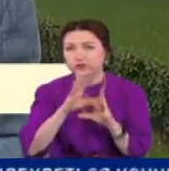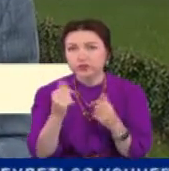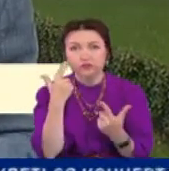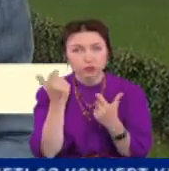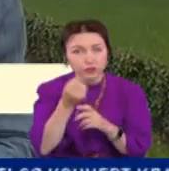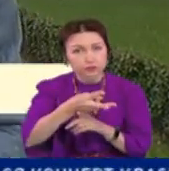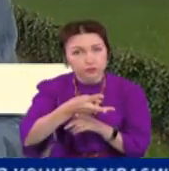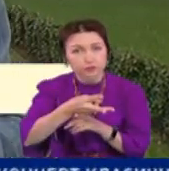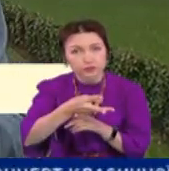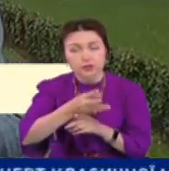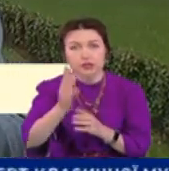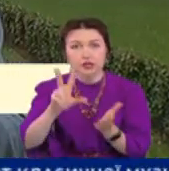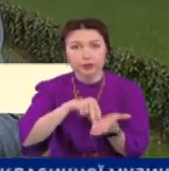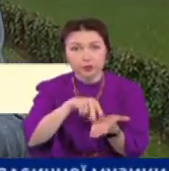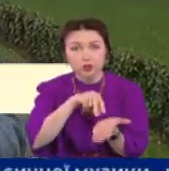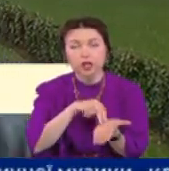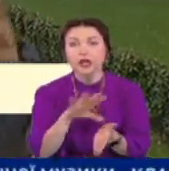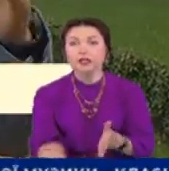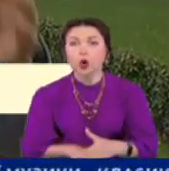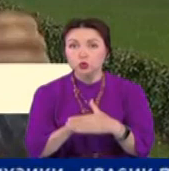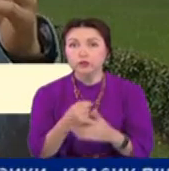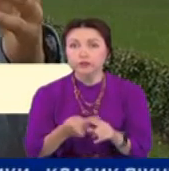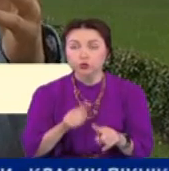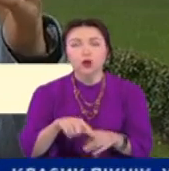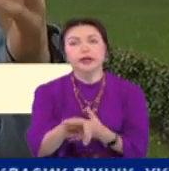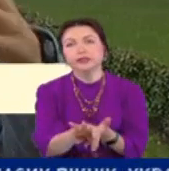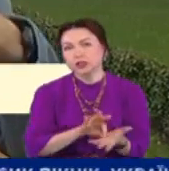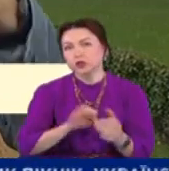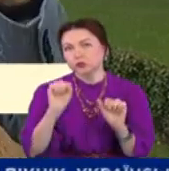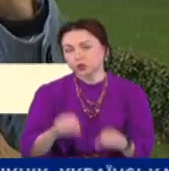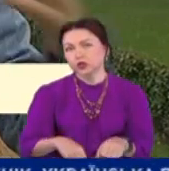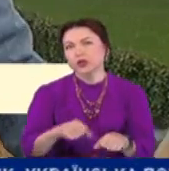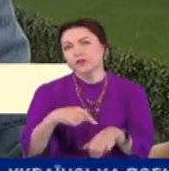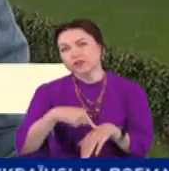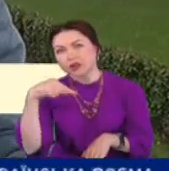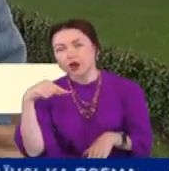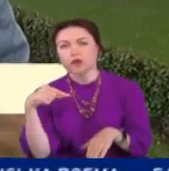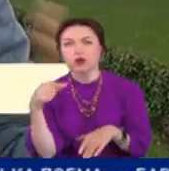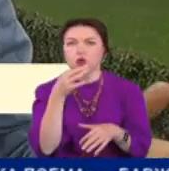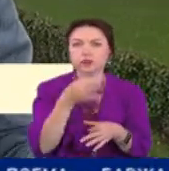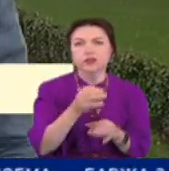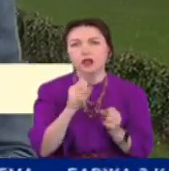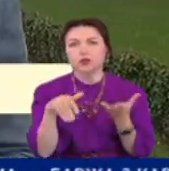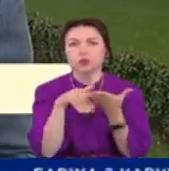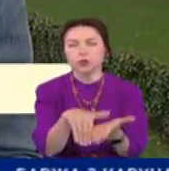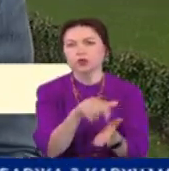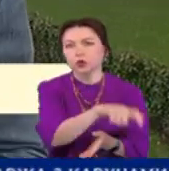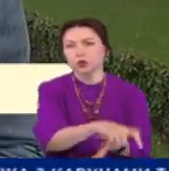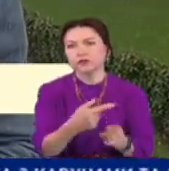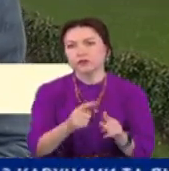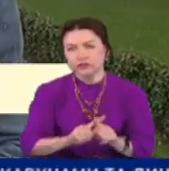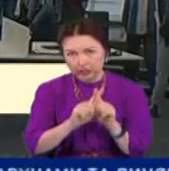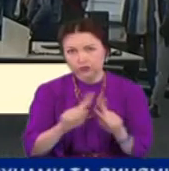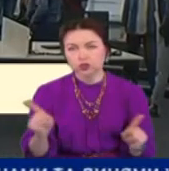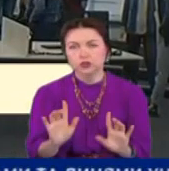інформація записується, і на основі цього зразу можна буде відреагувати, що, як допомогти людині у цій